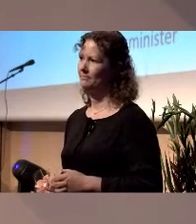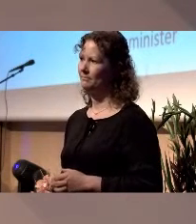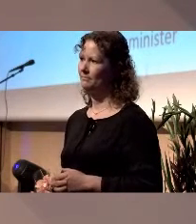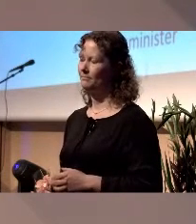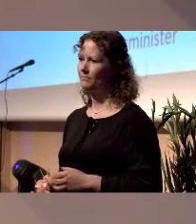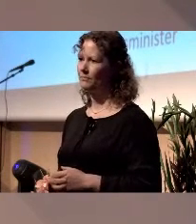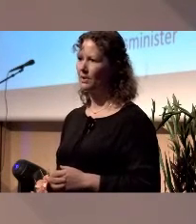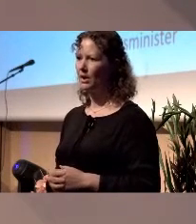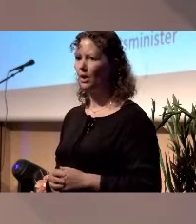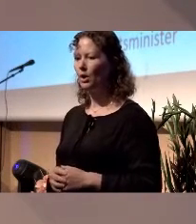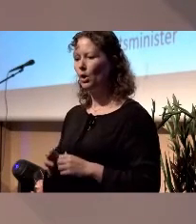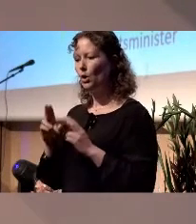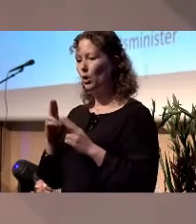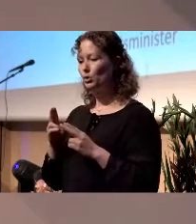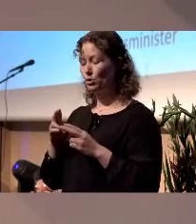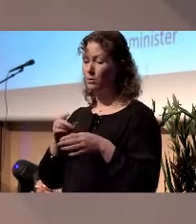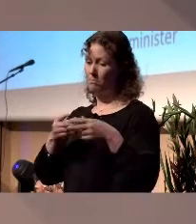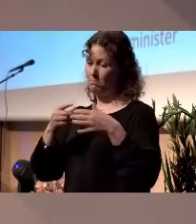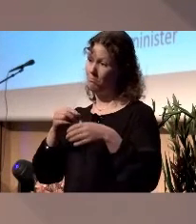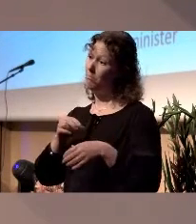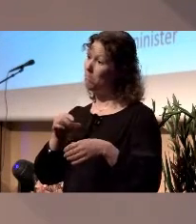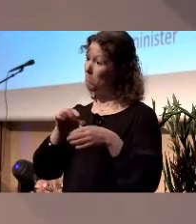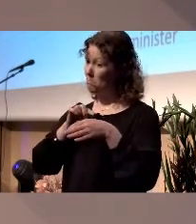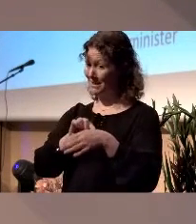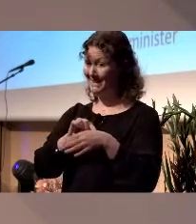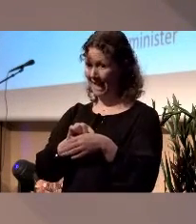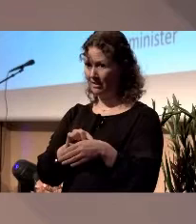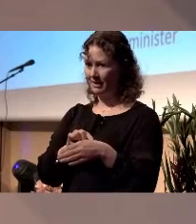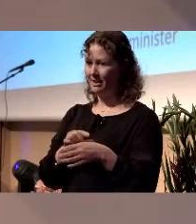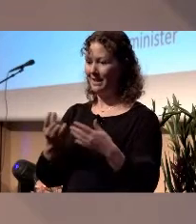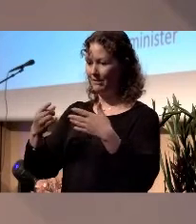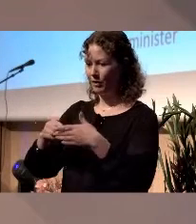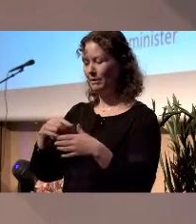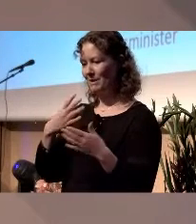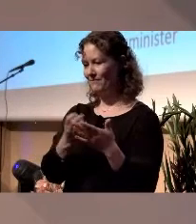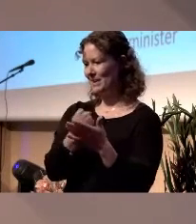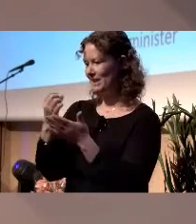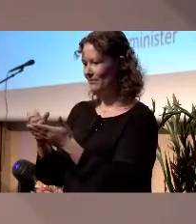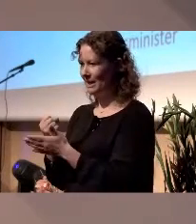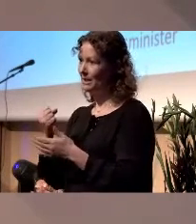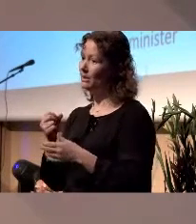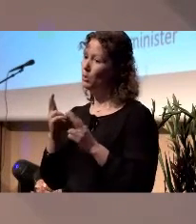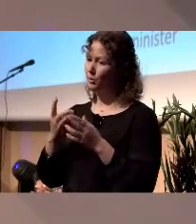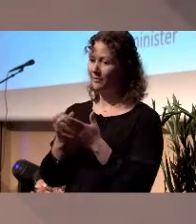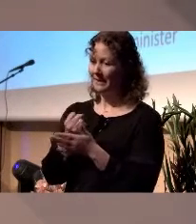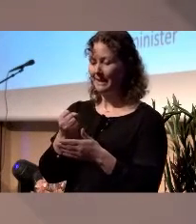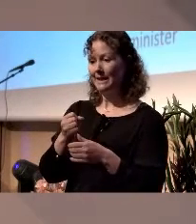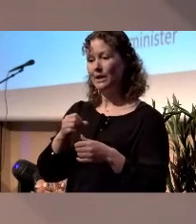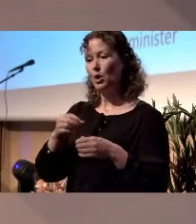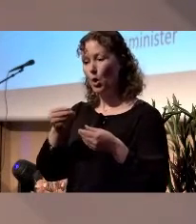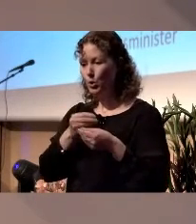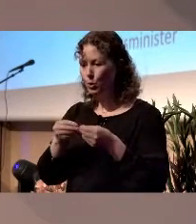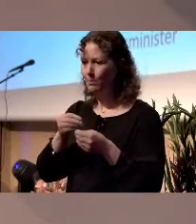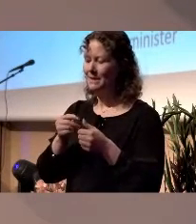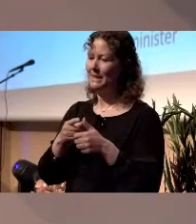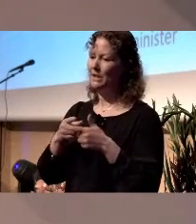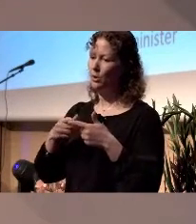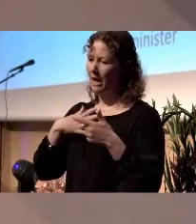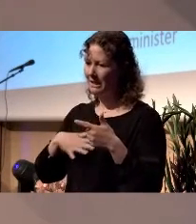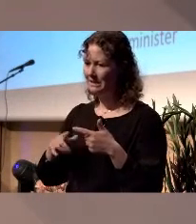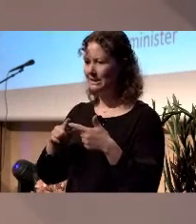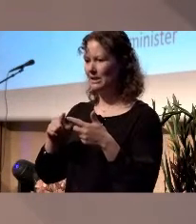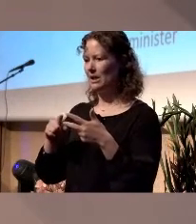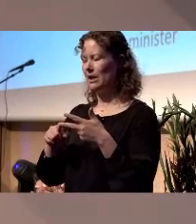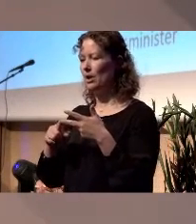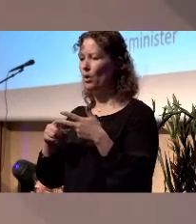Forskning viser altså at pasientinvolvering gir vinn-vinn for alle parter. Det gjelder medbestemmelse, økonomi, det gjelder pasientsikkerhet. Det betyr også at